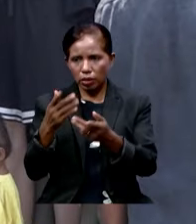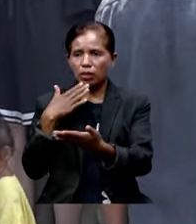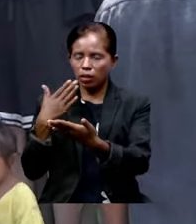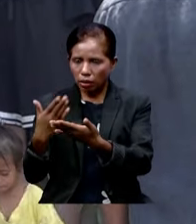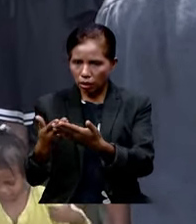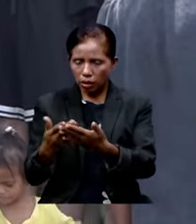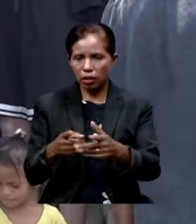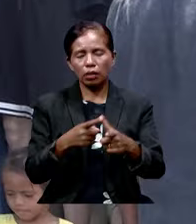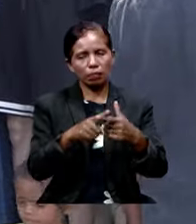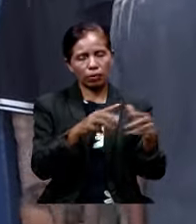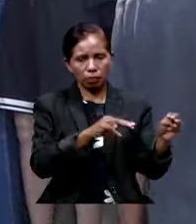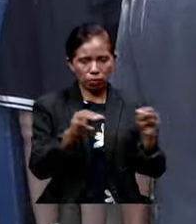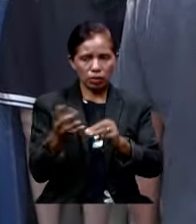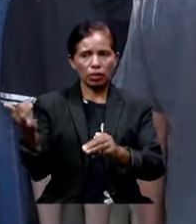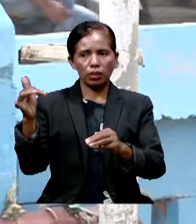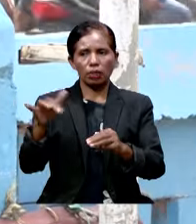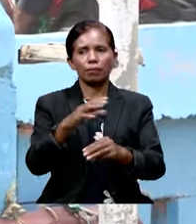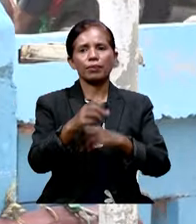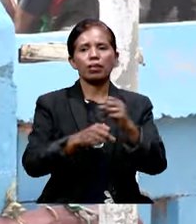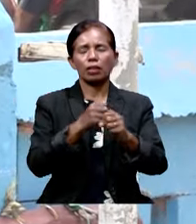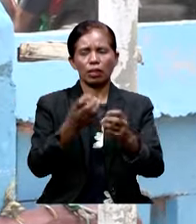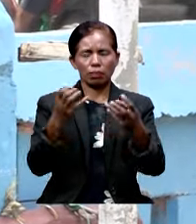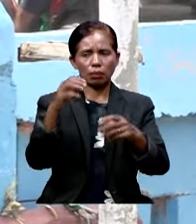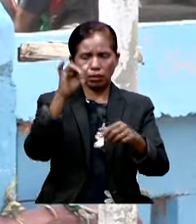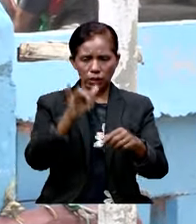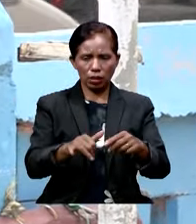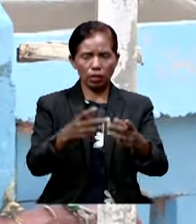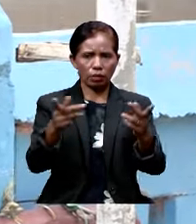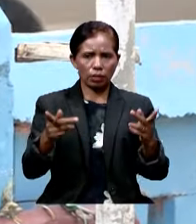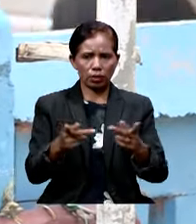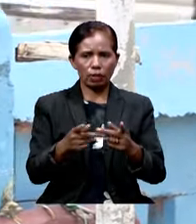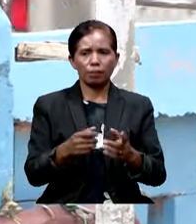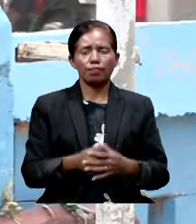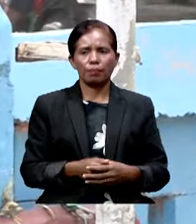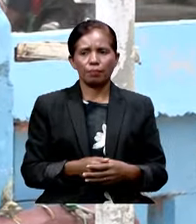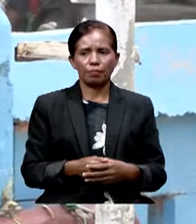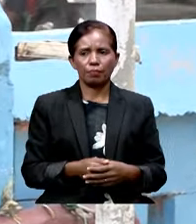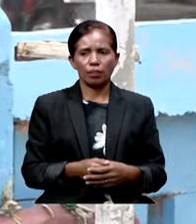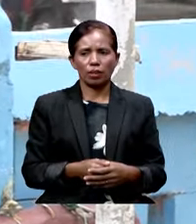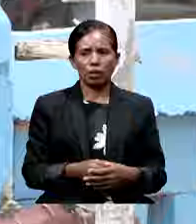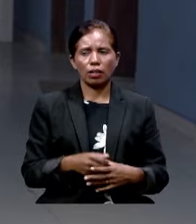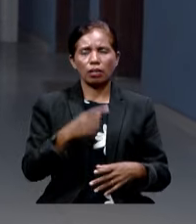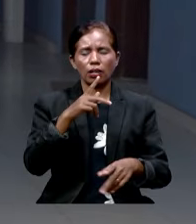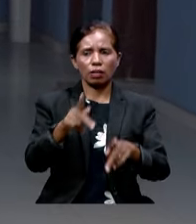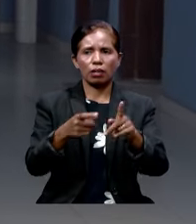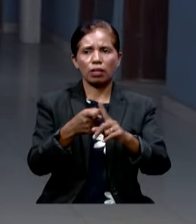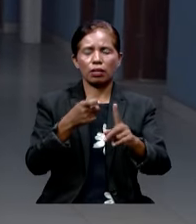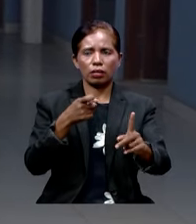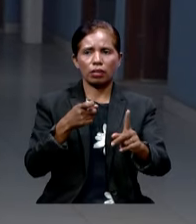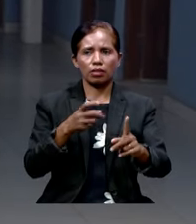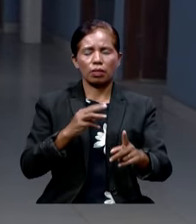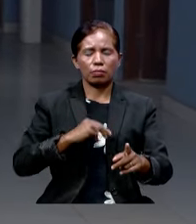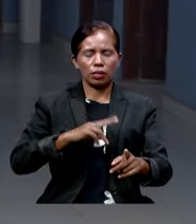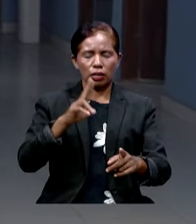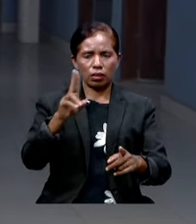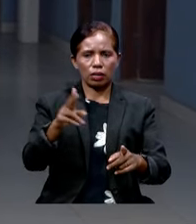buka moris. Tama sira durante ne tinambar maka hela ne. Mai bi bade osau ne komunidade balu mai usia elman man liwana